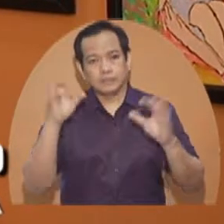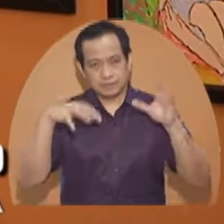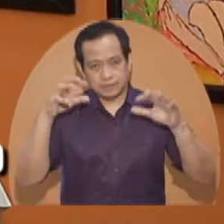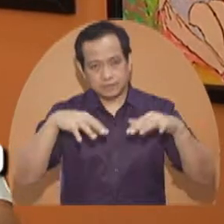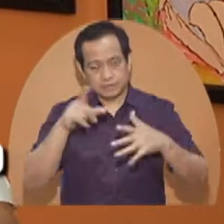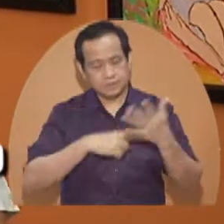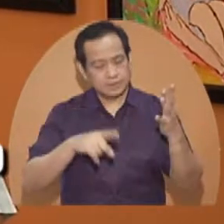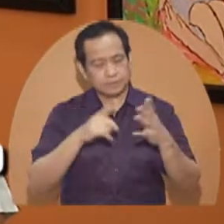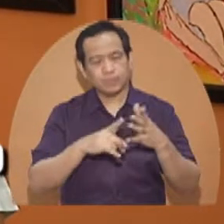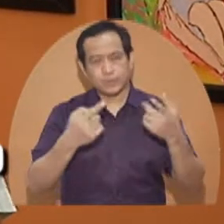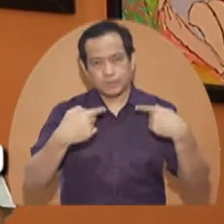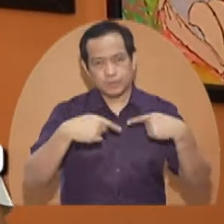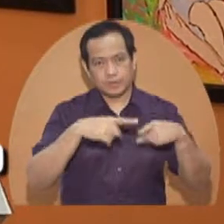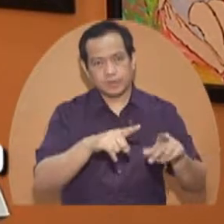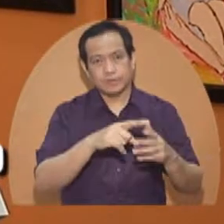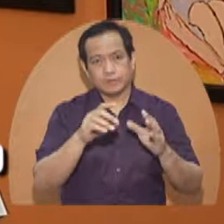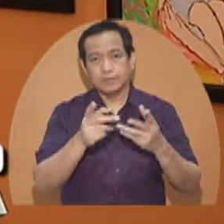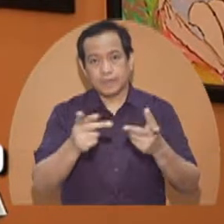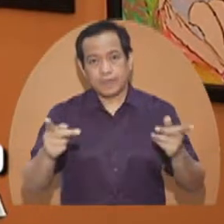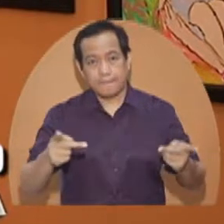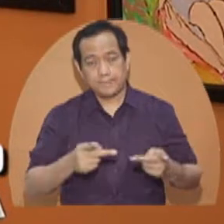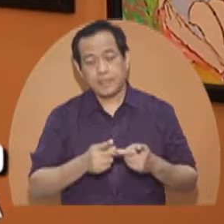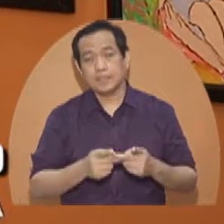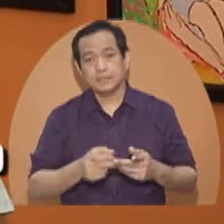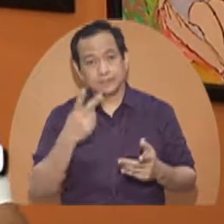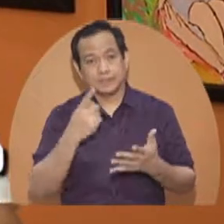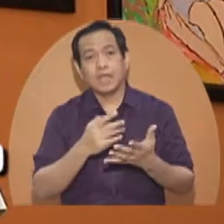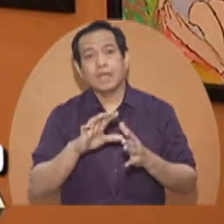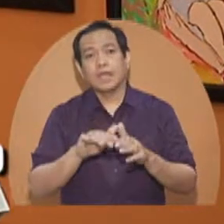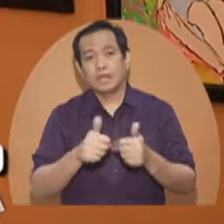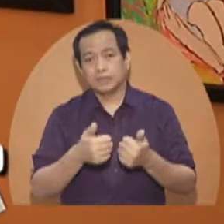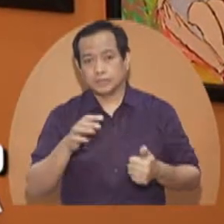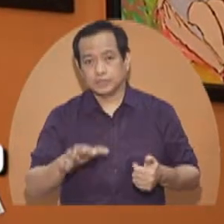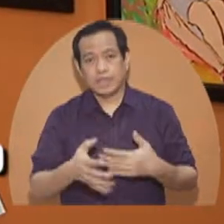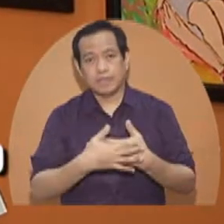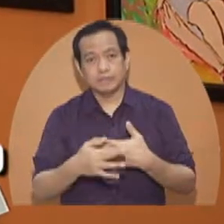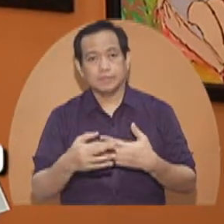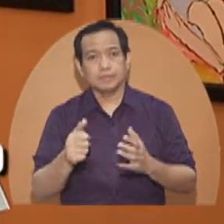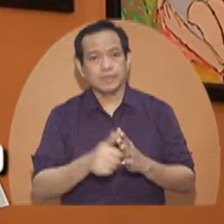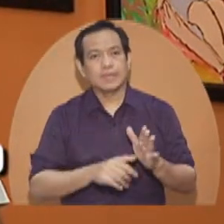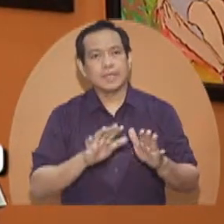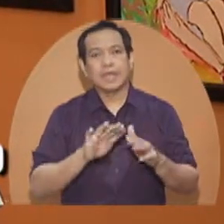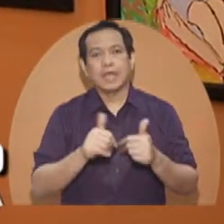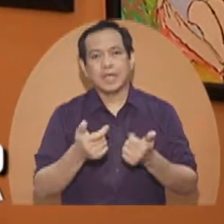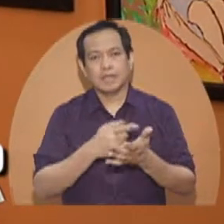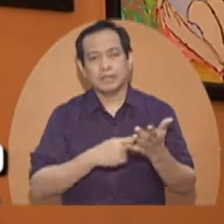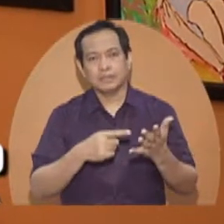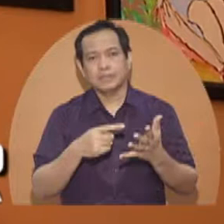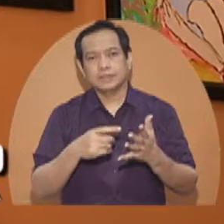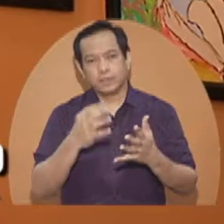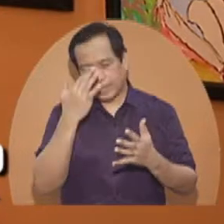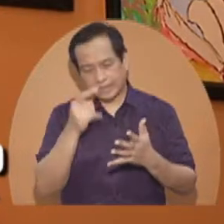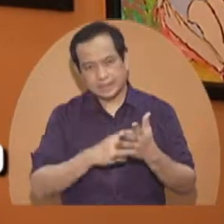sa tahanan nila sa Quezon para kumustahin si Lai Ann matapos ang kanyang operasyon. Bakit tumagal ng